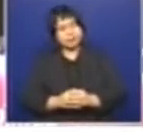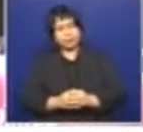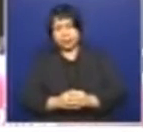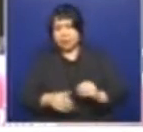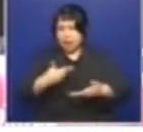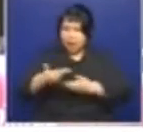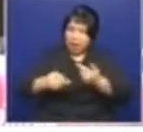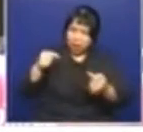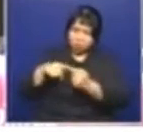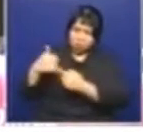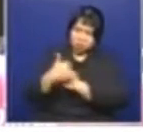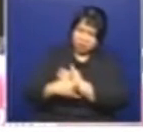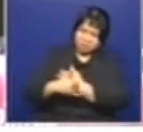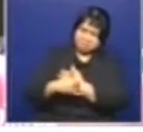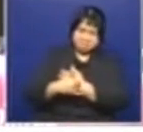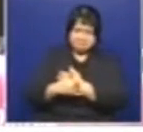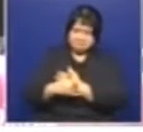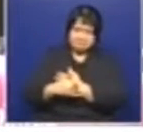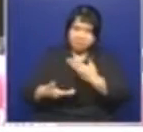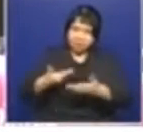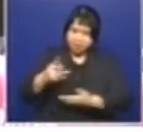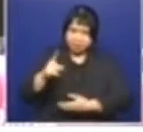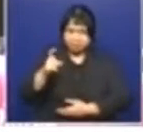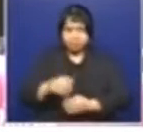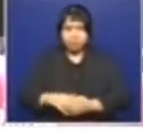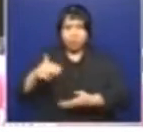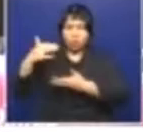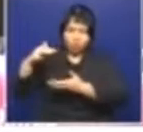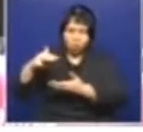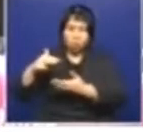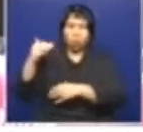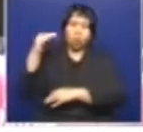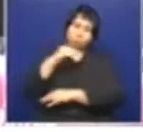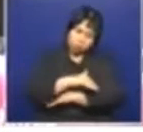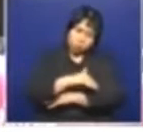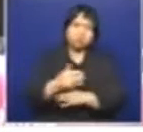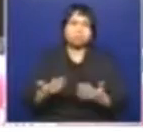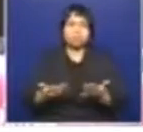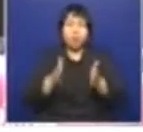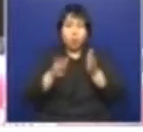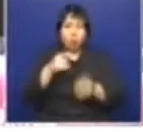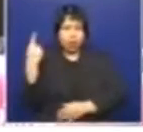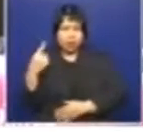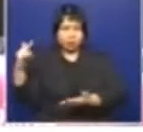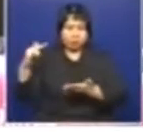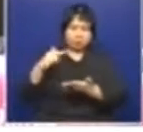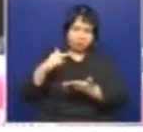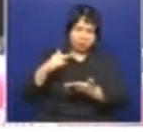แล้วส่งออกตกมาจะโน่นนักท่องเที่ยวเริ่มชะลอมาจะโน่น